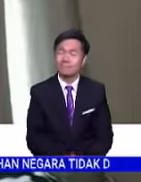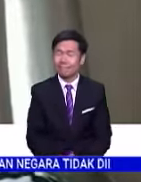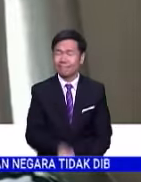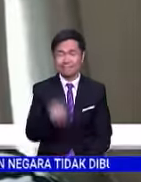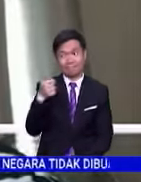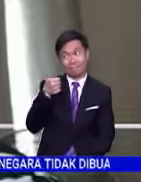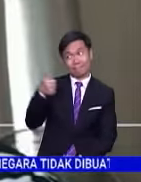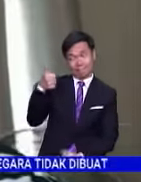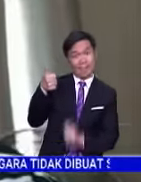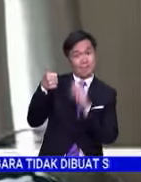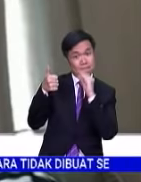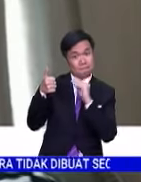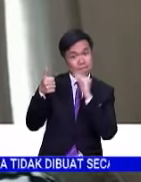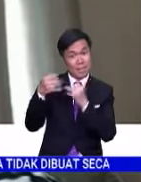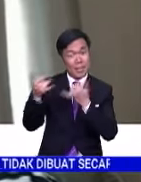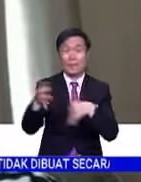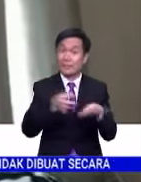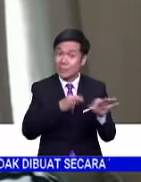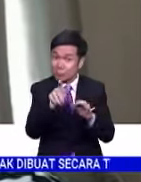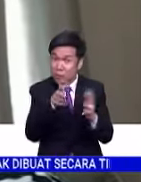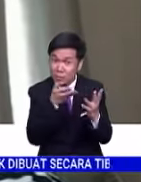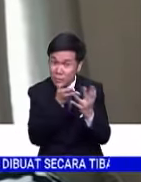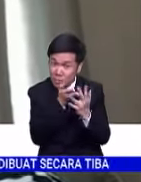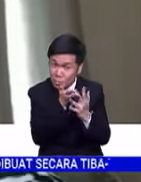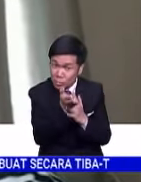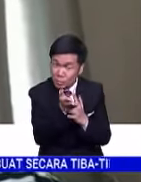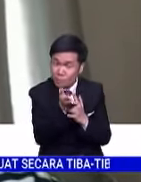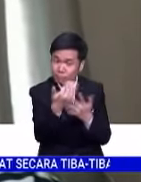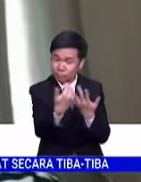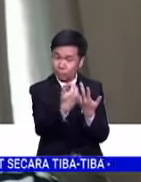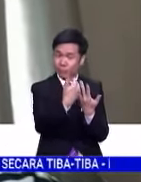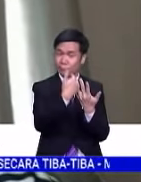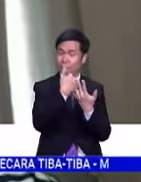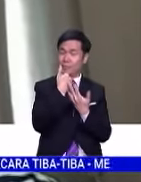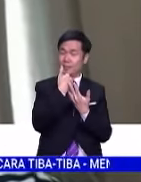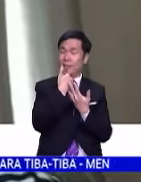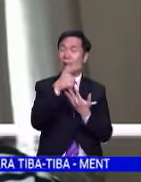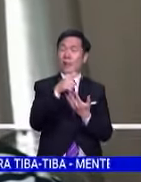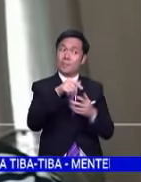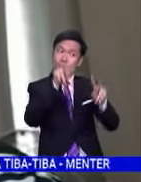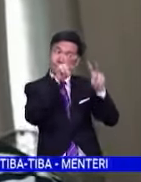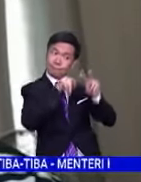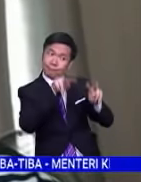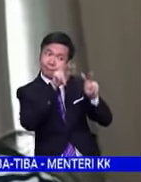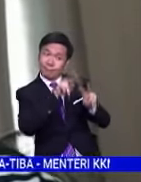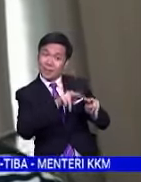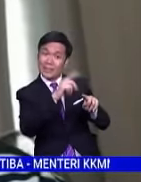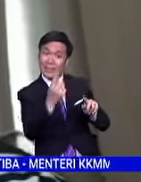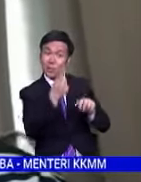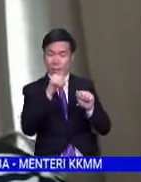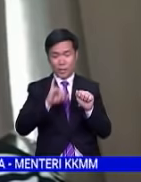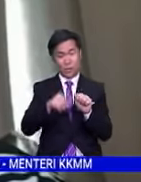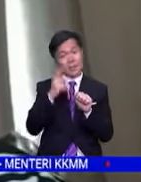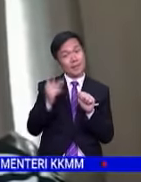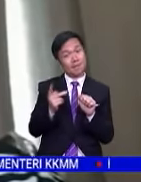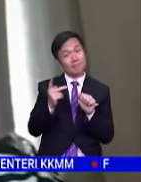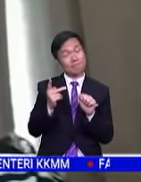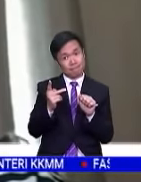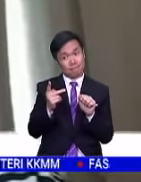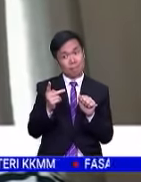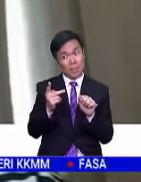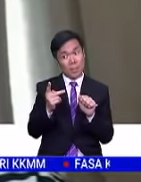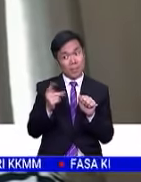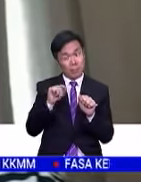Saya percaya jika dilakukan dengan telus menerusi penilaian yang dibuat oleh sebuah jawatankuasa